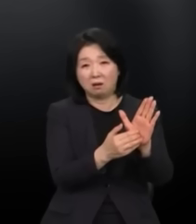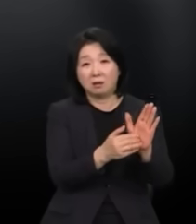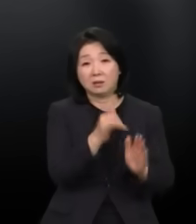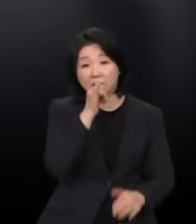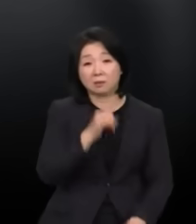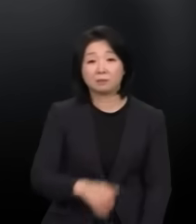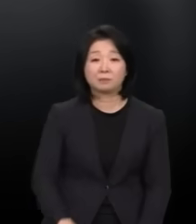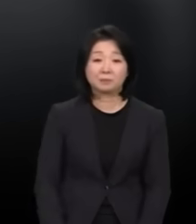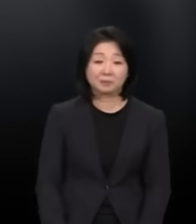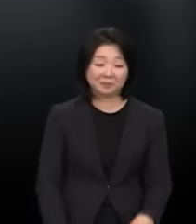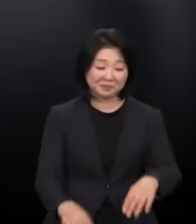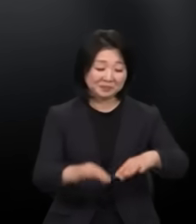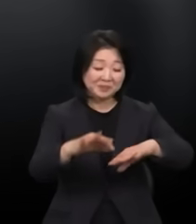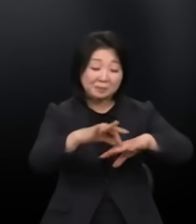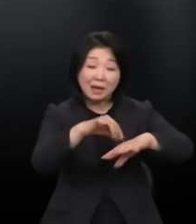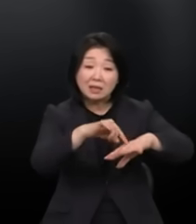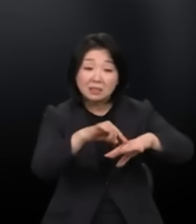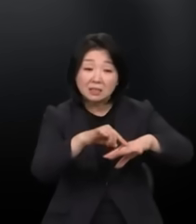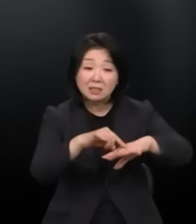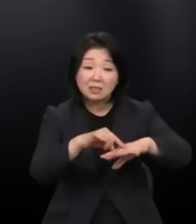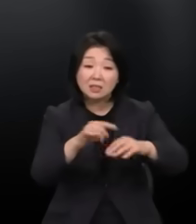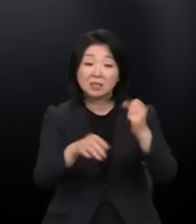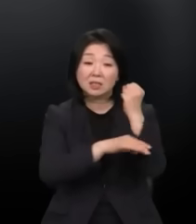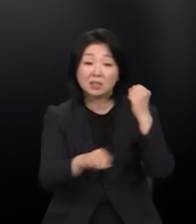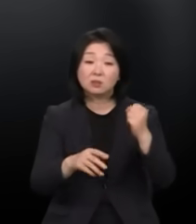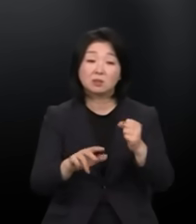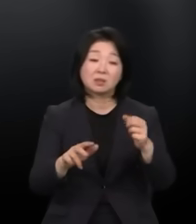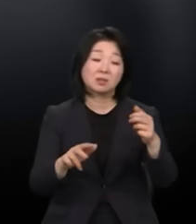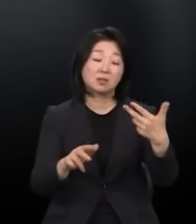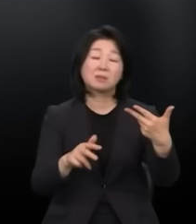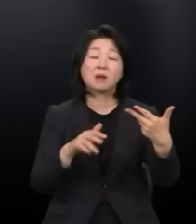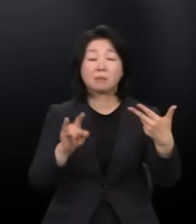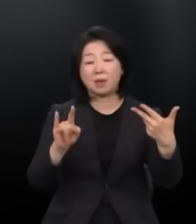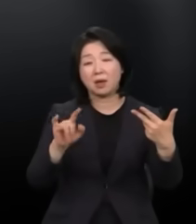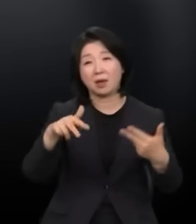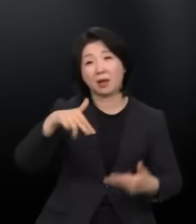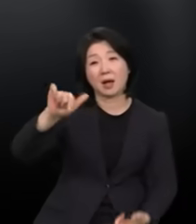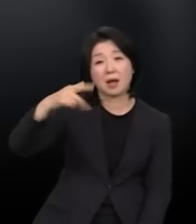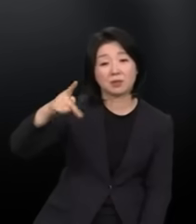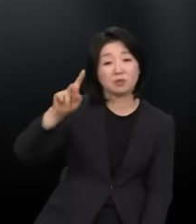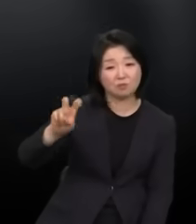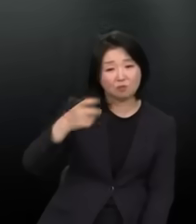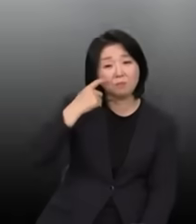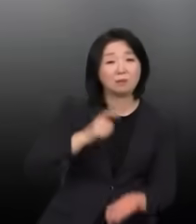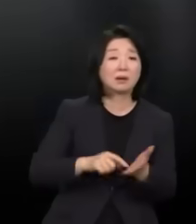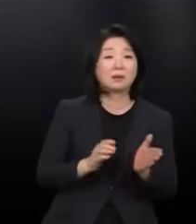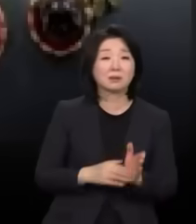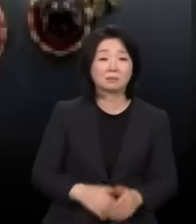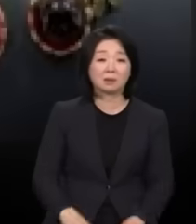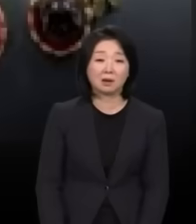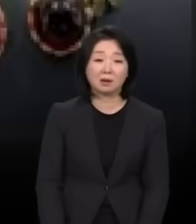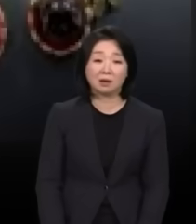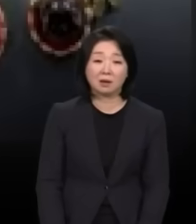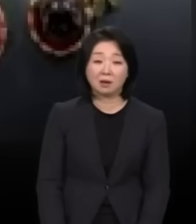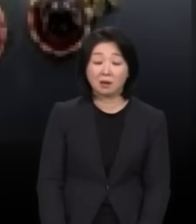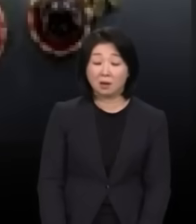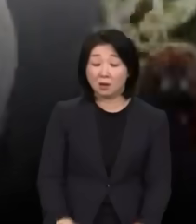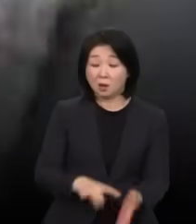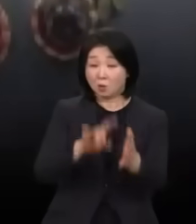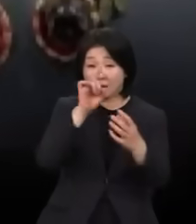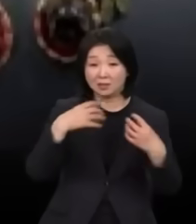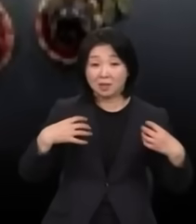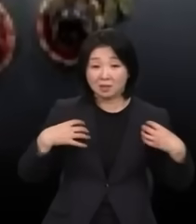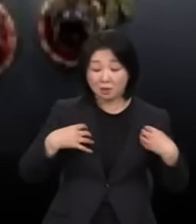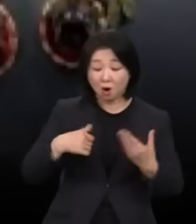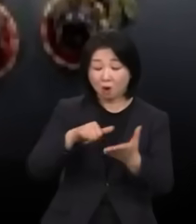4,000원대 반지에선 기준치 700배가 넘는 카드뮴이 나오기도 했습니다. 관세청이 400여 개